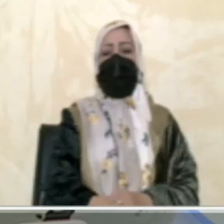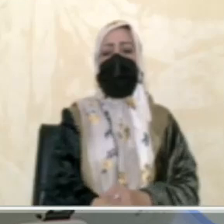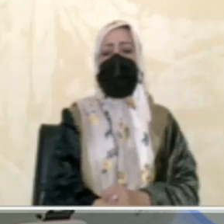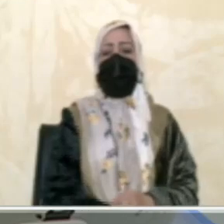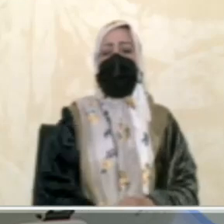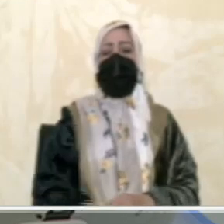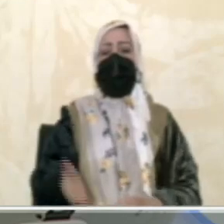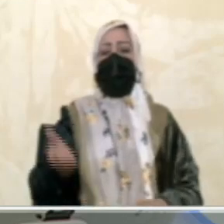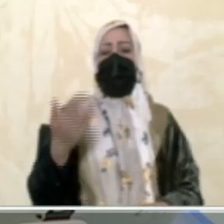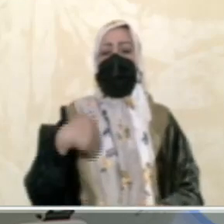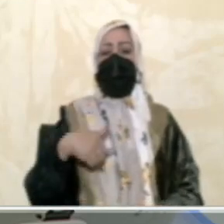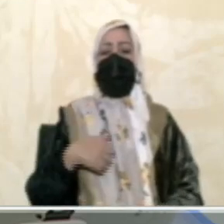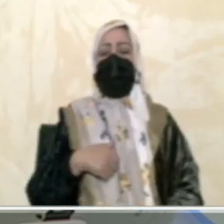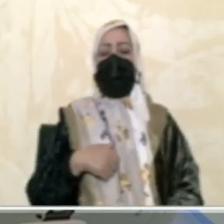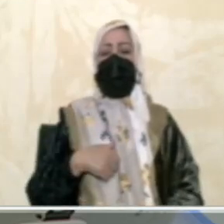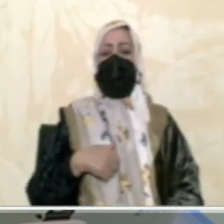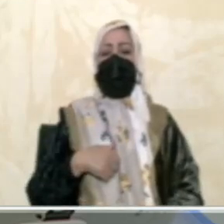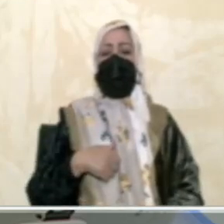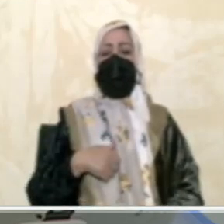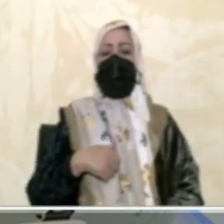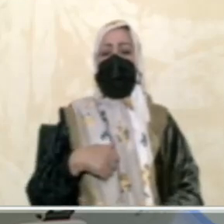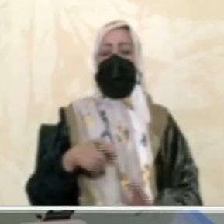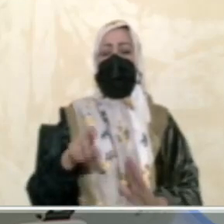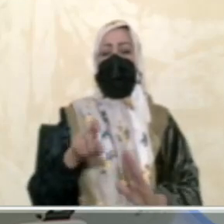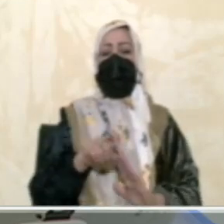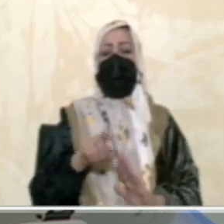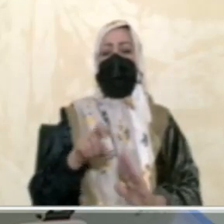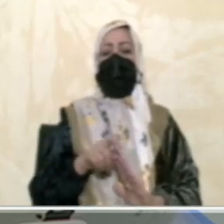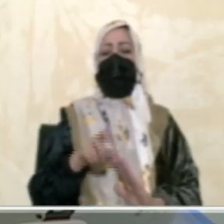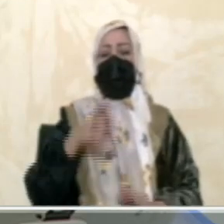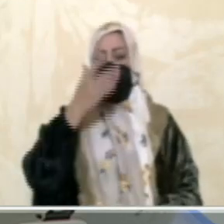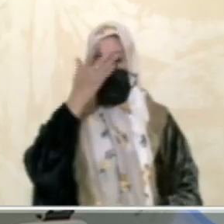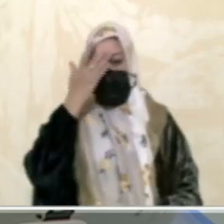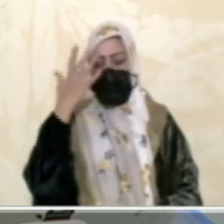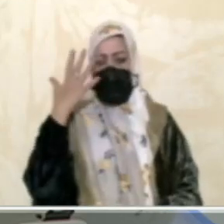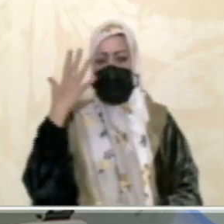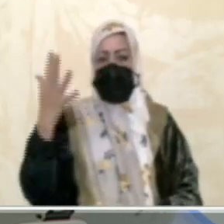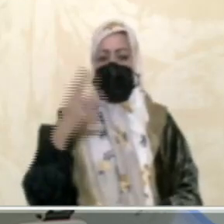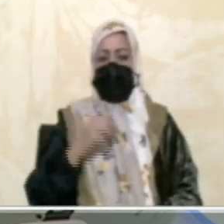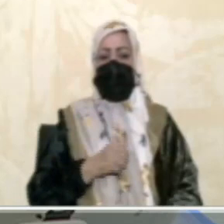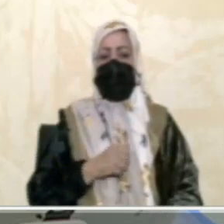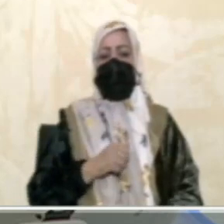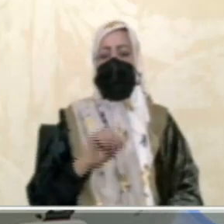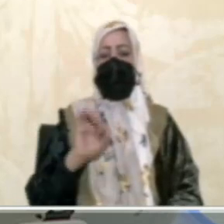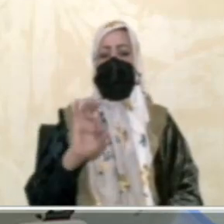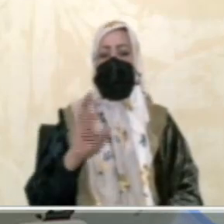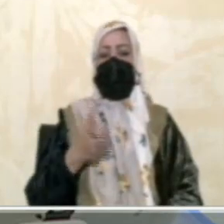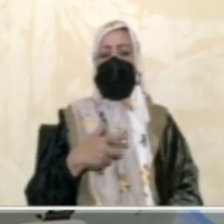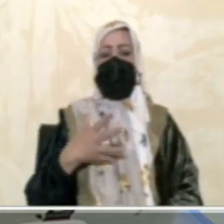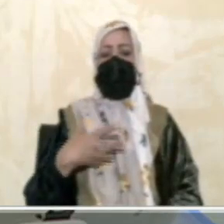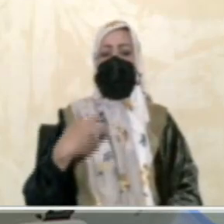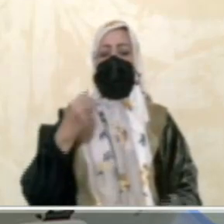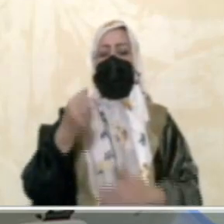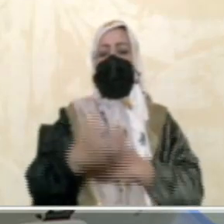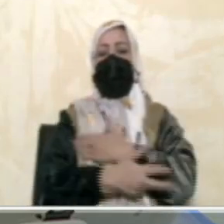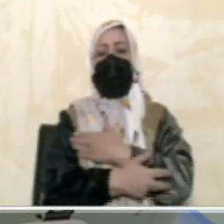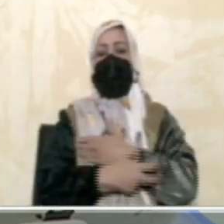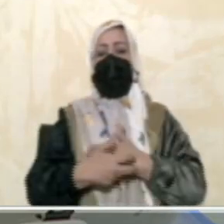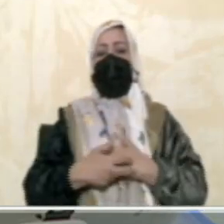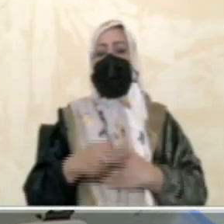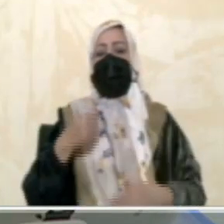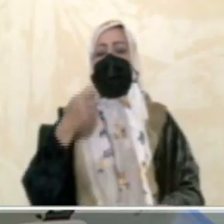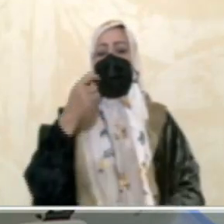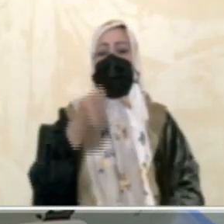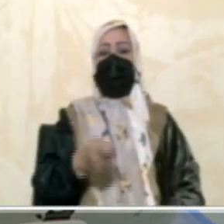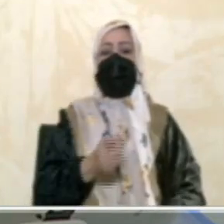جرح العلماء من اخرج زكاه الفطر قيمه مثلا كان يقولوا في ترجمه